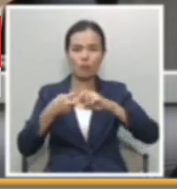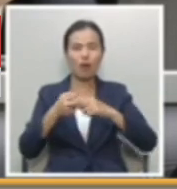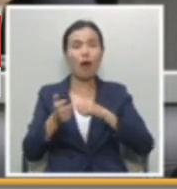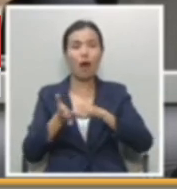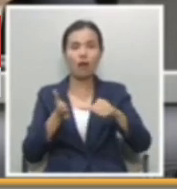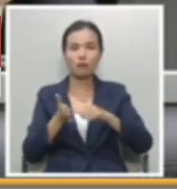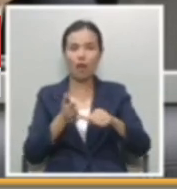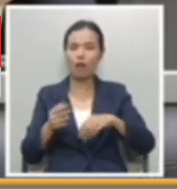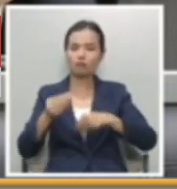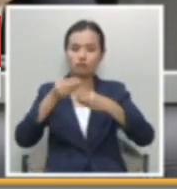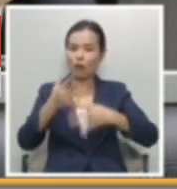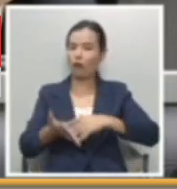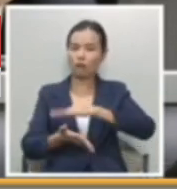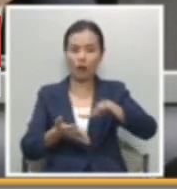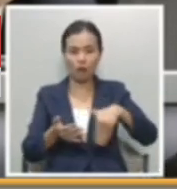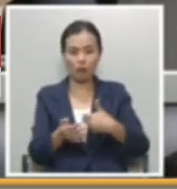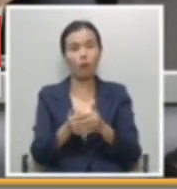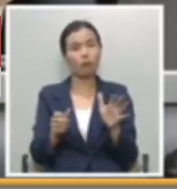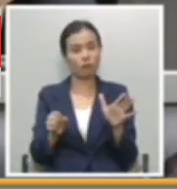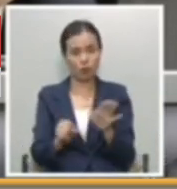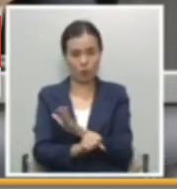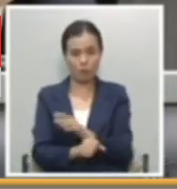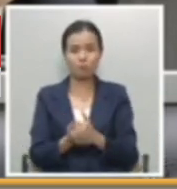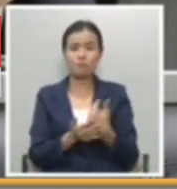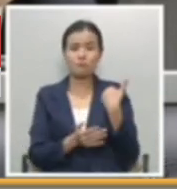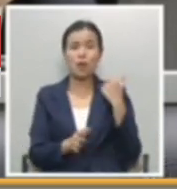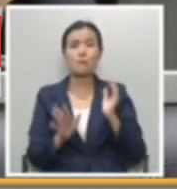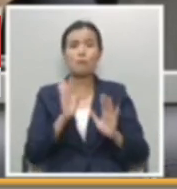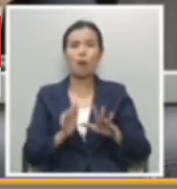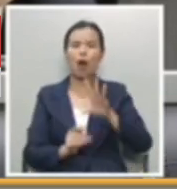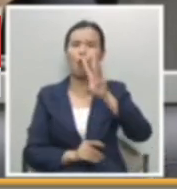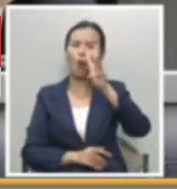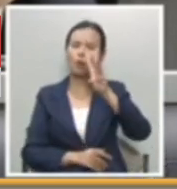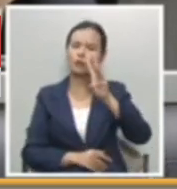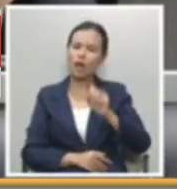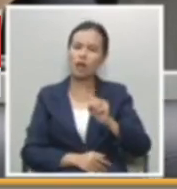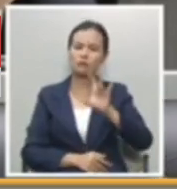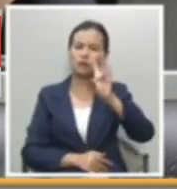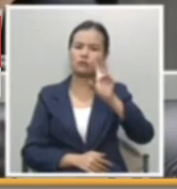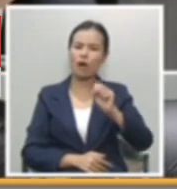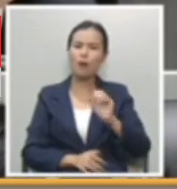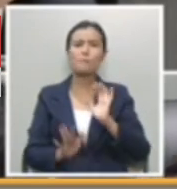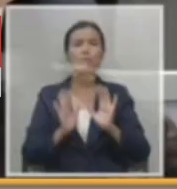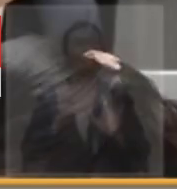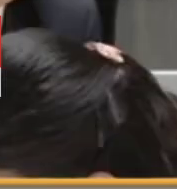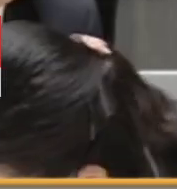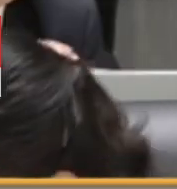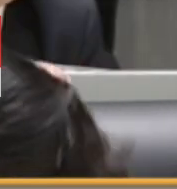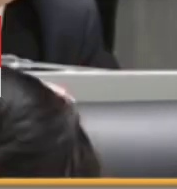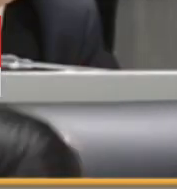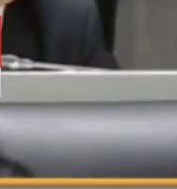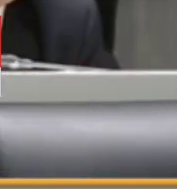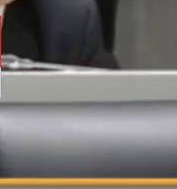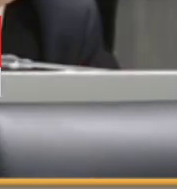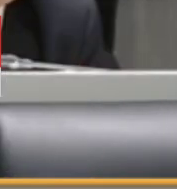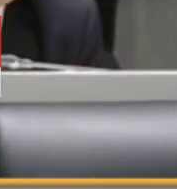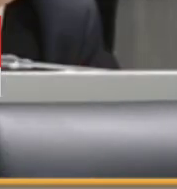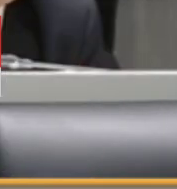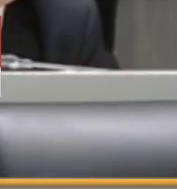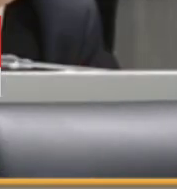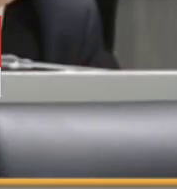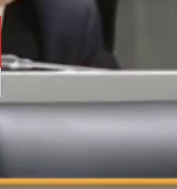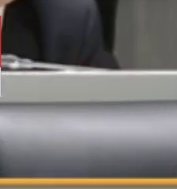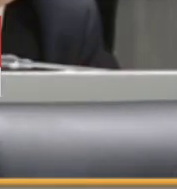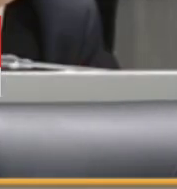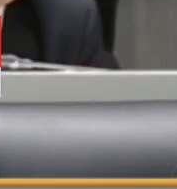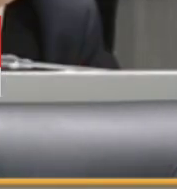าทุกประการมีอยู่ประมาณแค่ 6-7 แสนล้านไม่เกินเนี่ยครับโดนกินไปแล้วครึ่งหนึ่งจากงบประมาณผูกพันจากปี